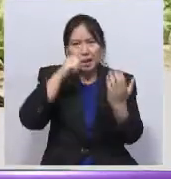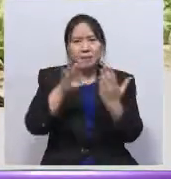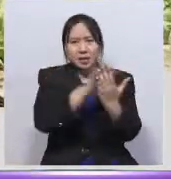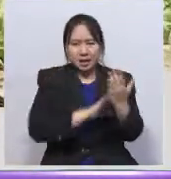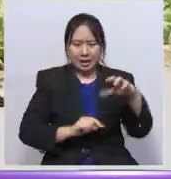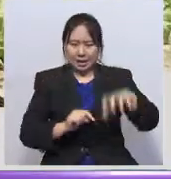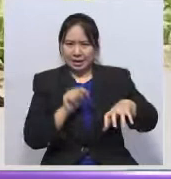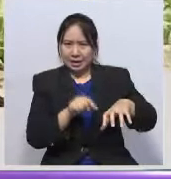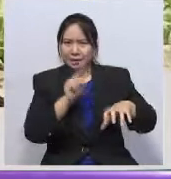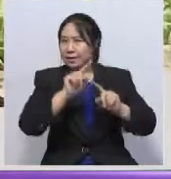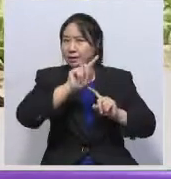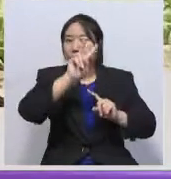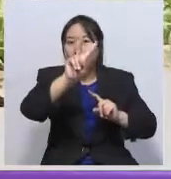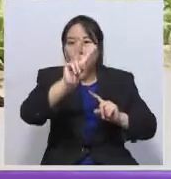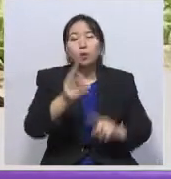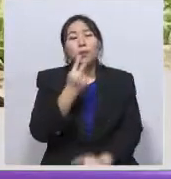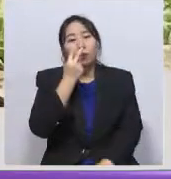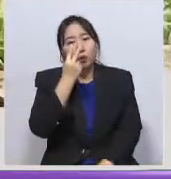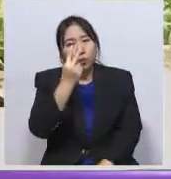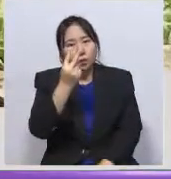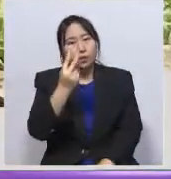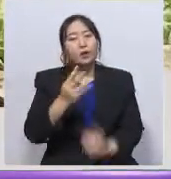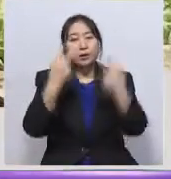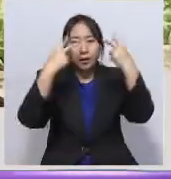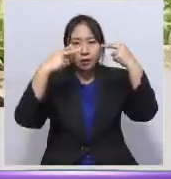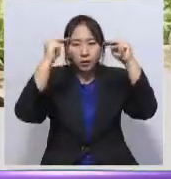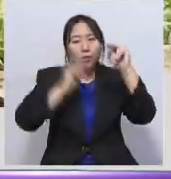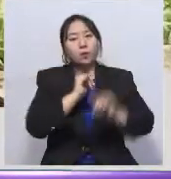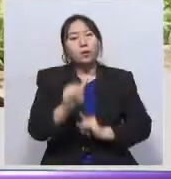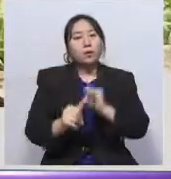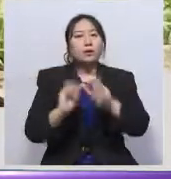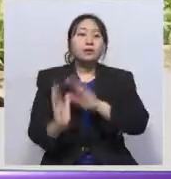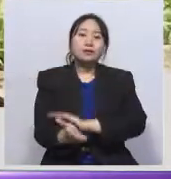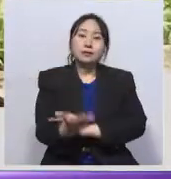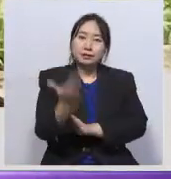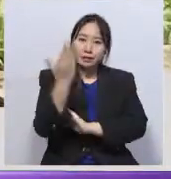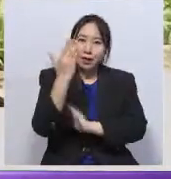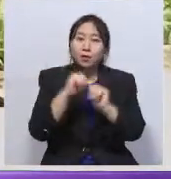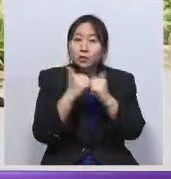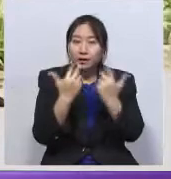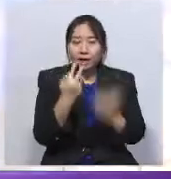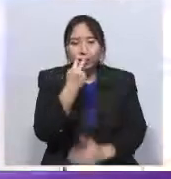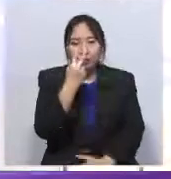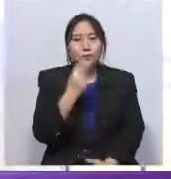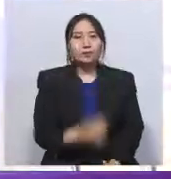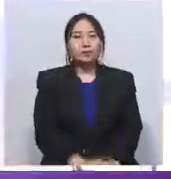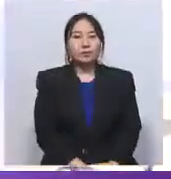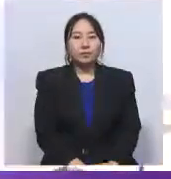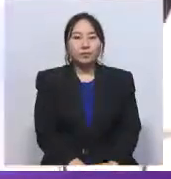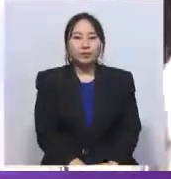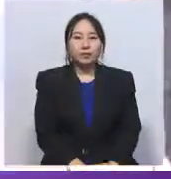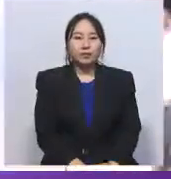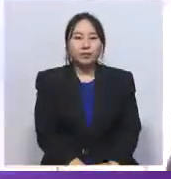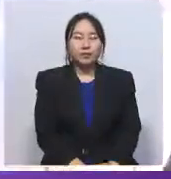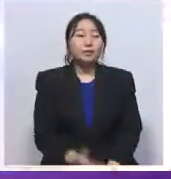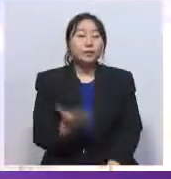ศนะคะพาไปดูกันค่ะว่าบรรยากาศการลงพื้นที่ของนายกรัฐมนตรีตั้งแต่ช่วงเช้าวันนี้เป็นอย่างไรค่ะ